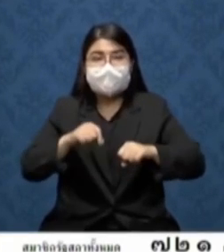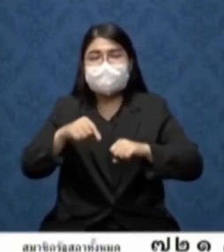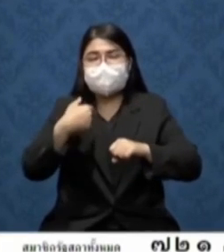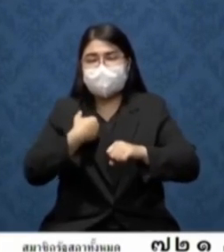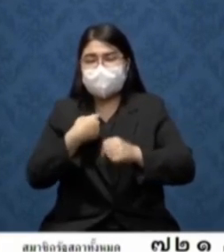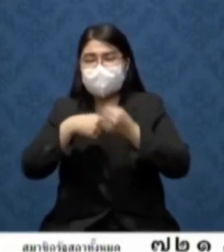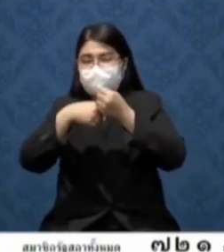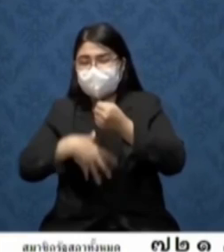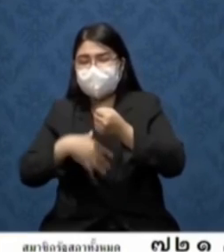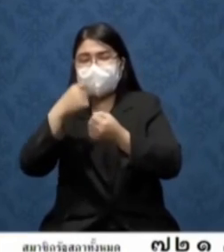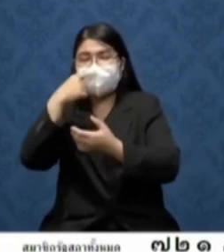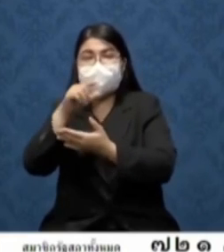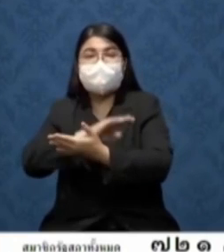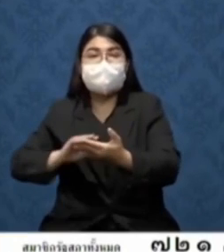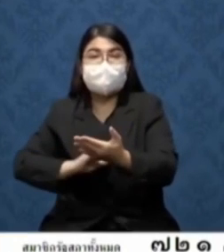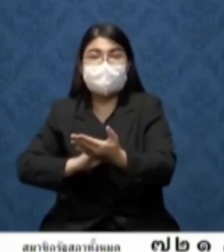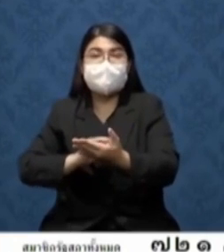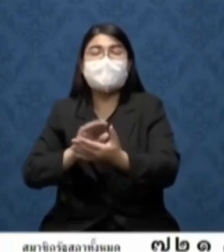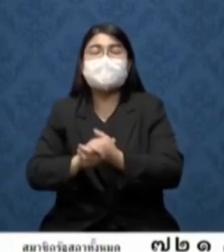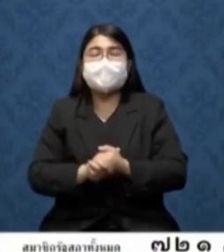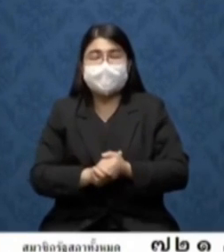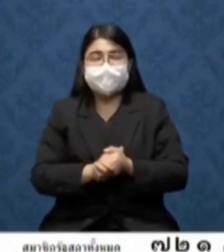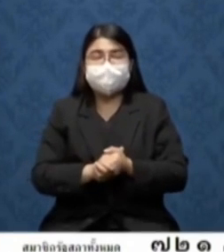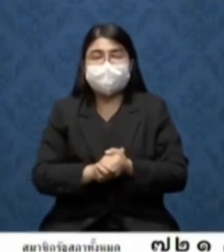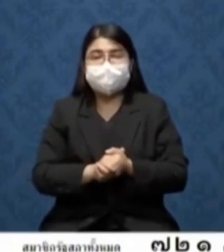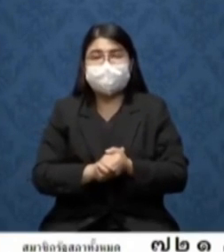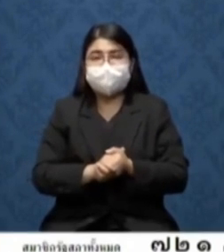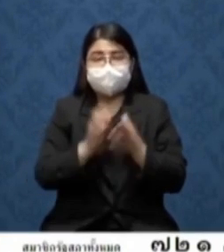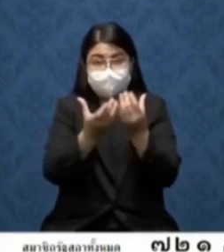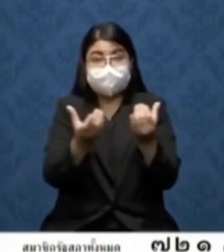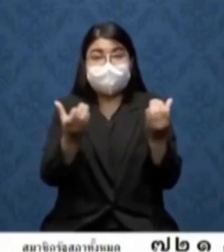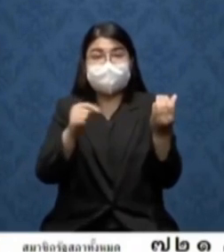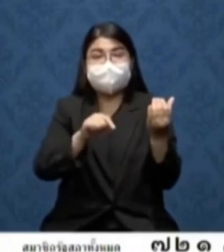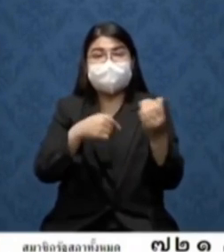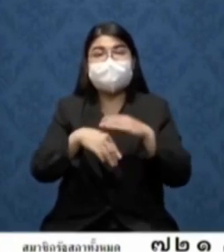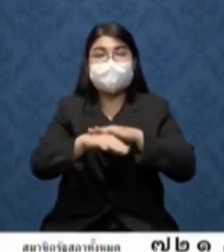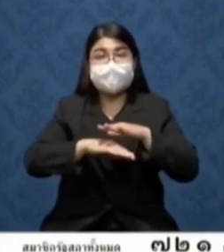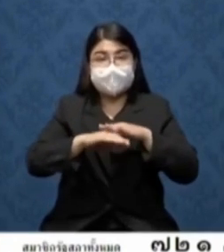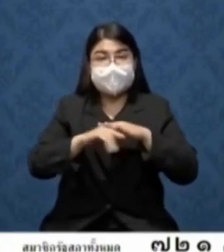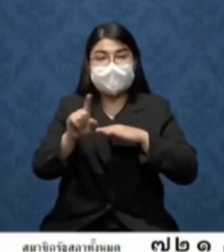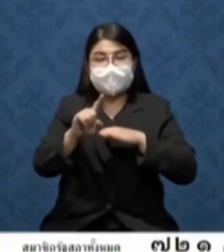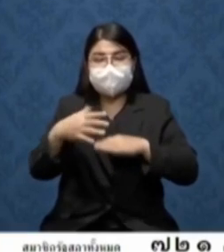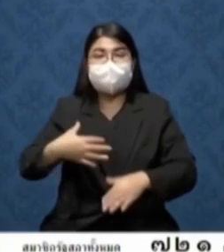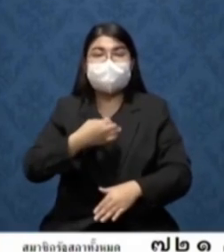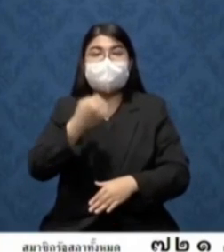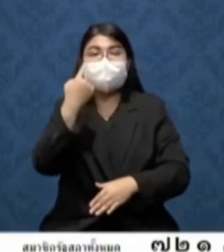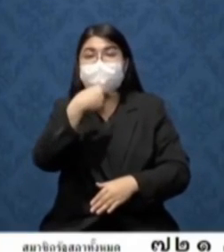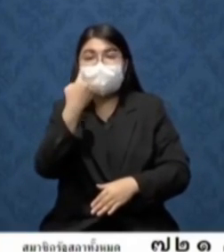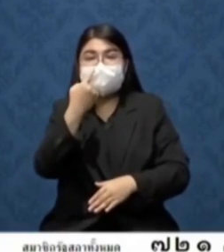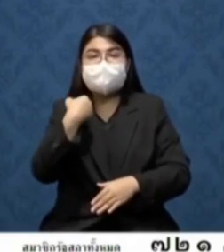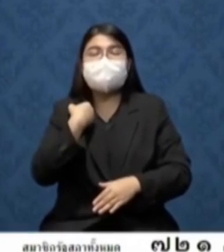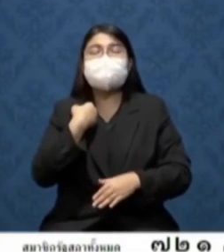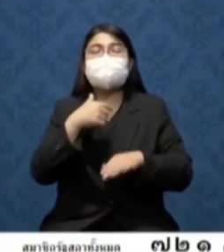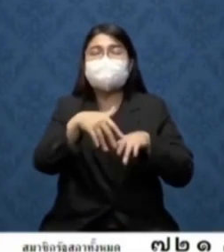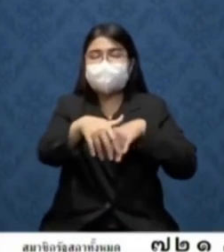ใหญ่ในด้านอำนาจร่างรัฐธรรมนูญฉบับนี้ยึดหลักการพื้นฐานว่าอำนาจเป็นของประชาชนและประชา